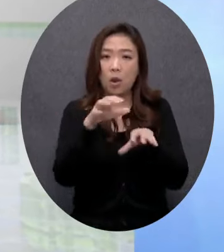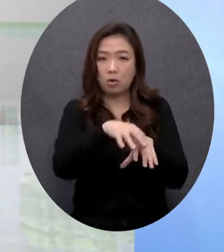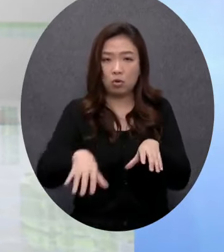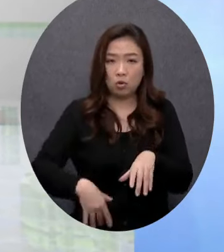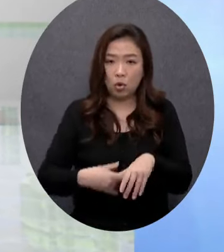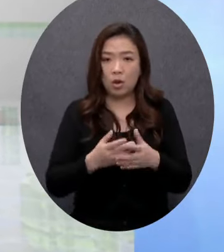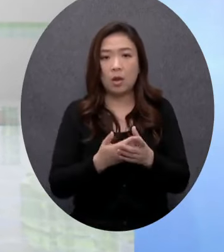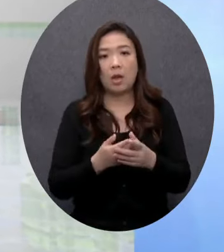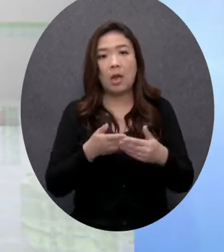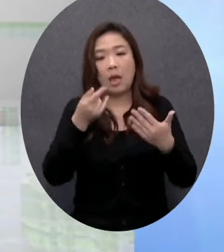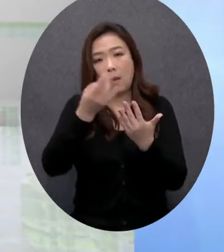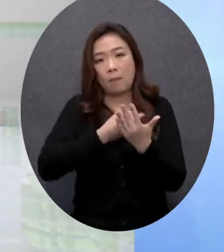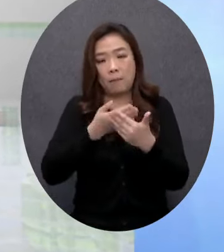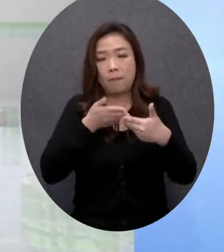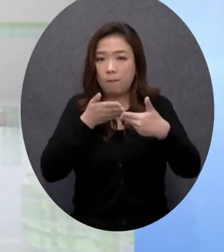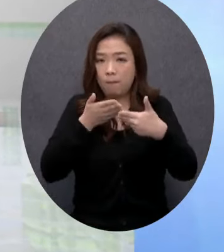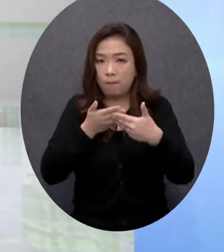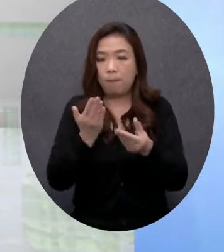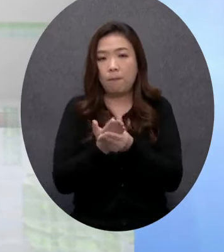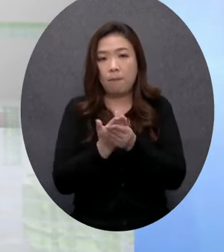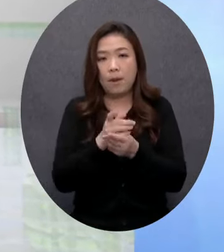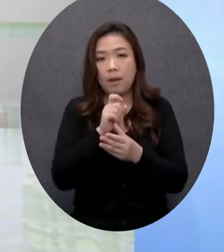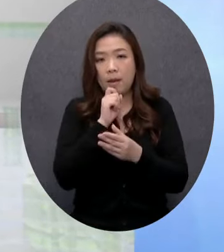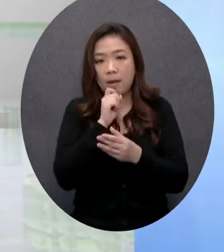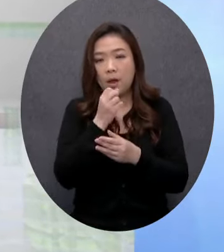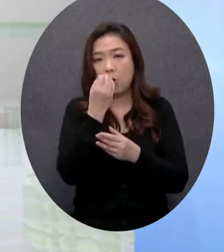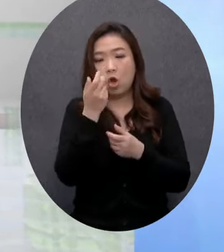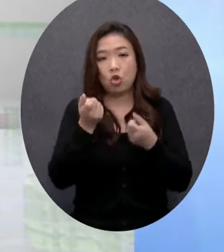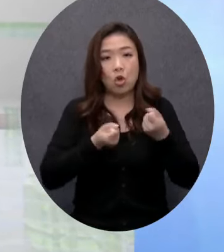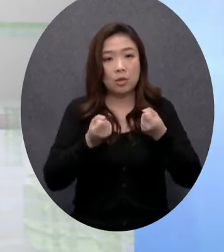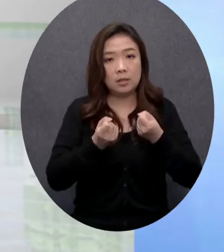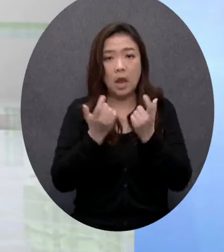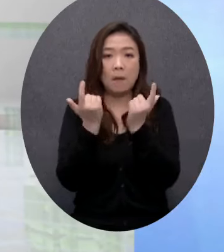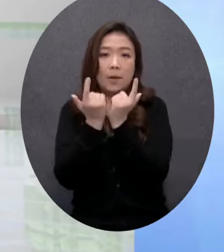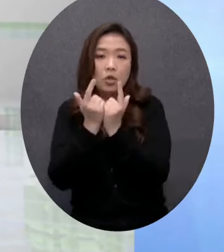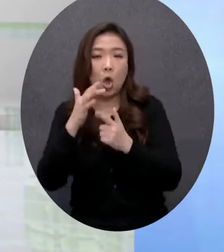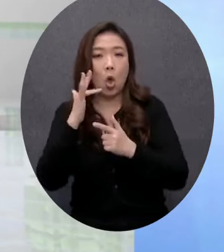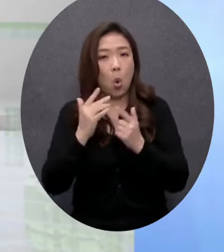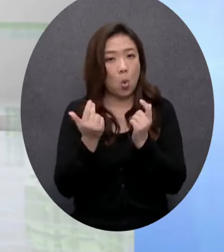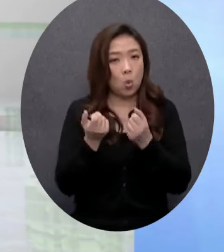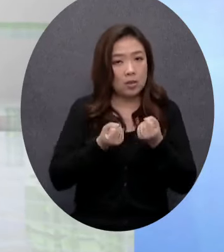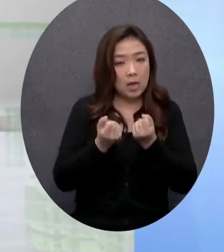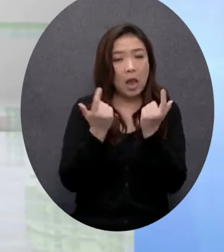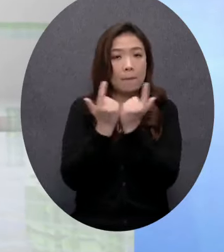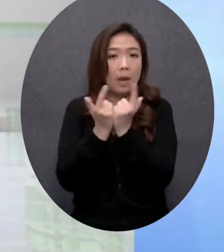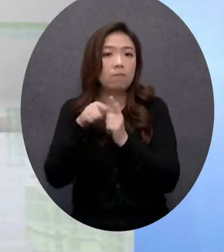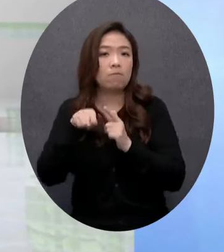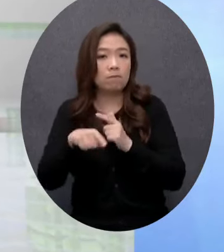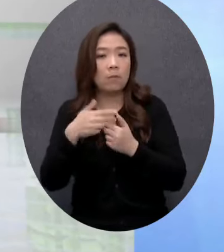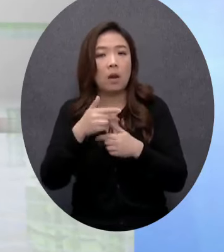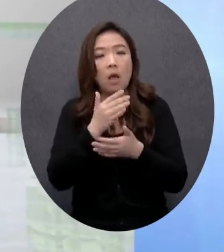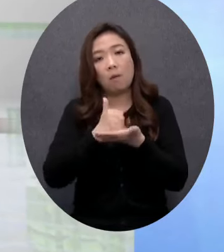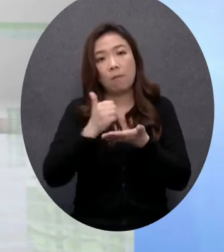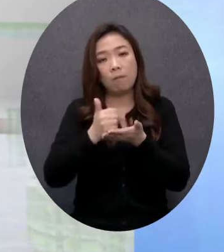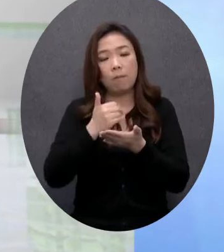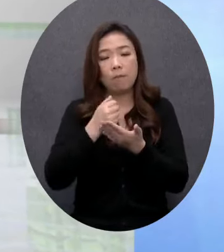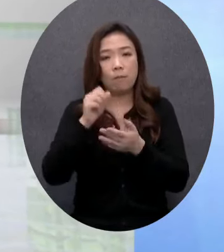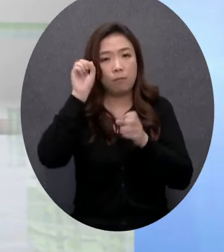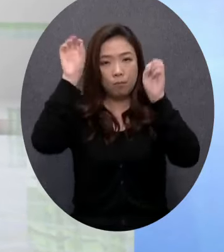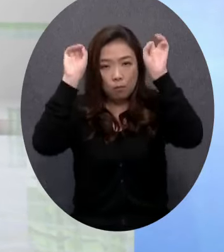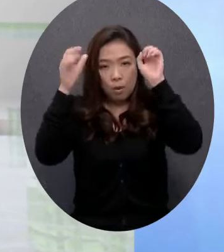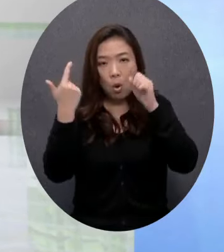接机制对接典型案例，其中港车北上、澳车北上政策顺利落地实施，有好多创新同